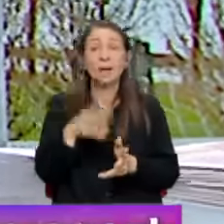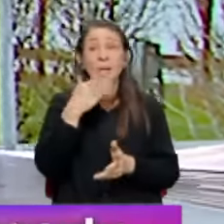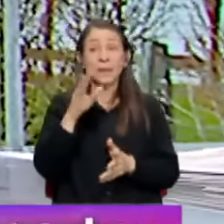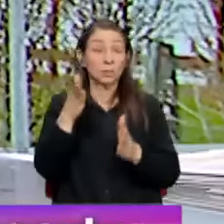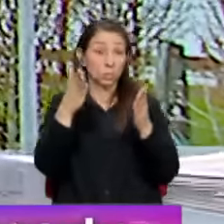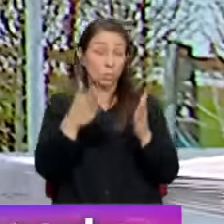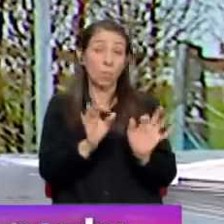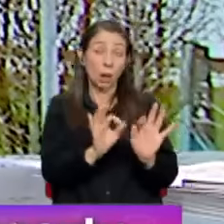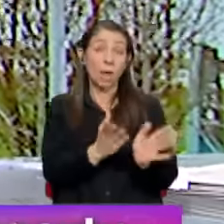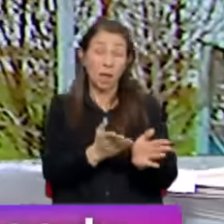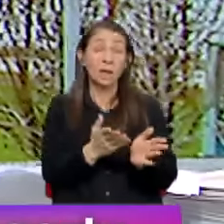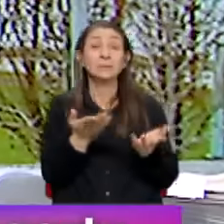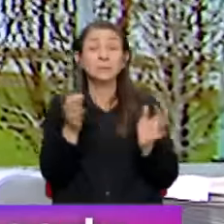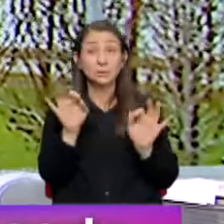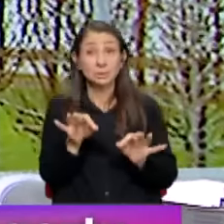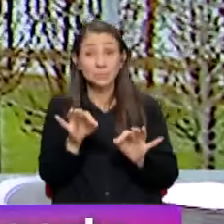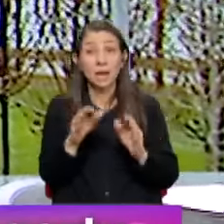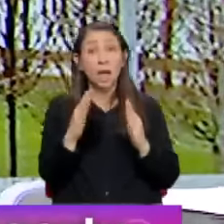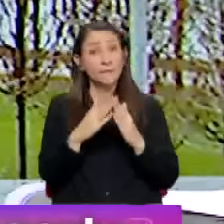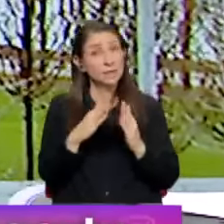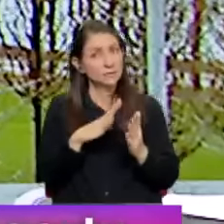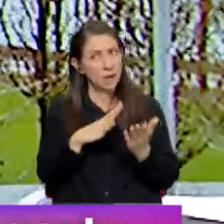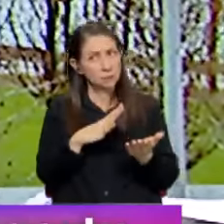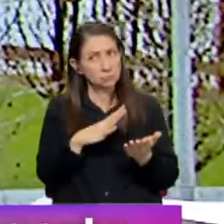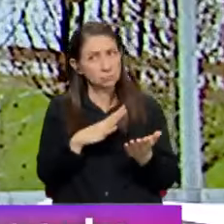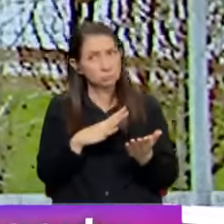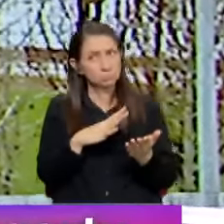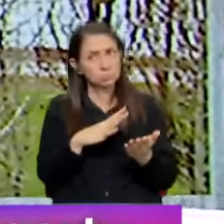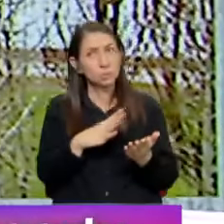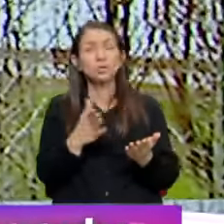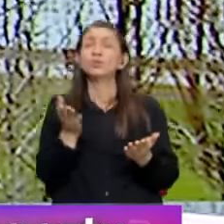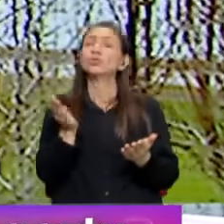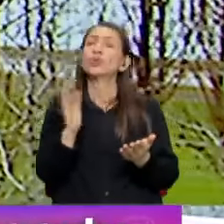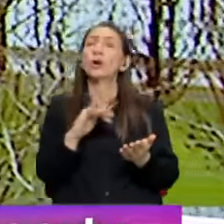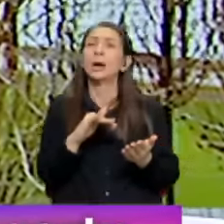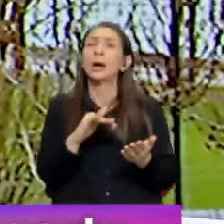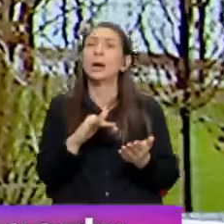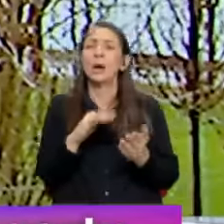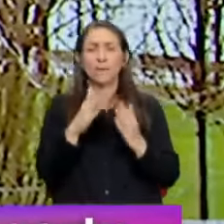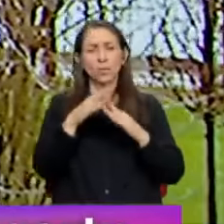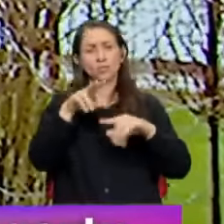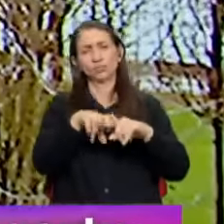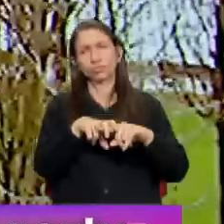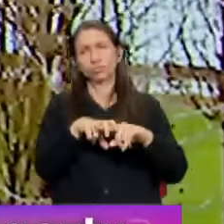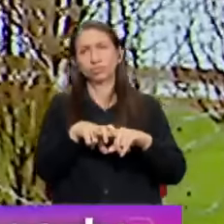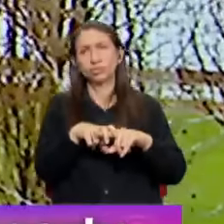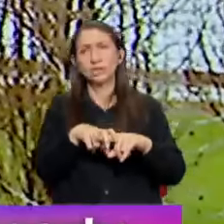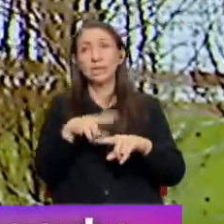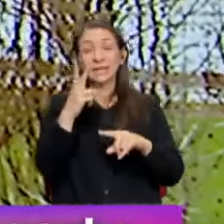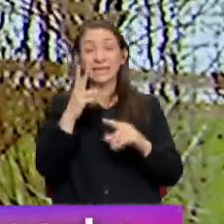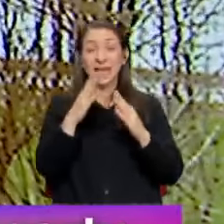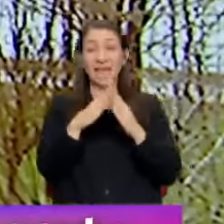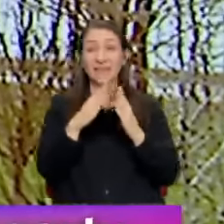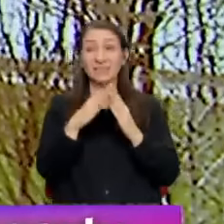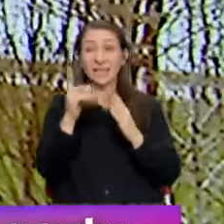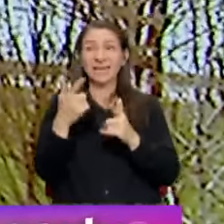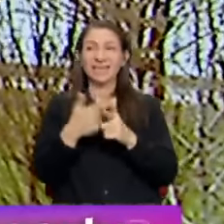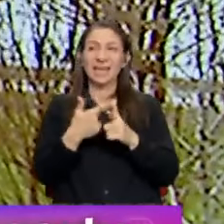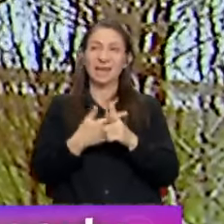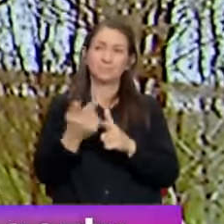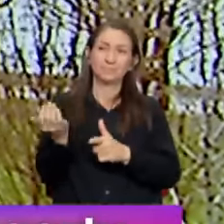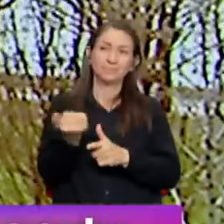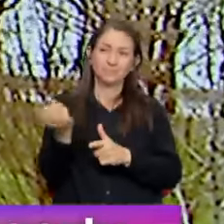Emeklinin durumu bu. Şimdi eviniz var. Sonra orada oturuyorsunuz. İkinci bir evinizde de